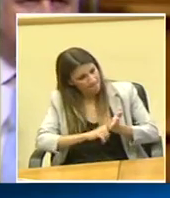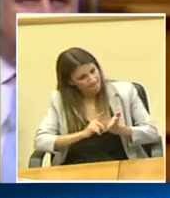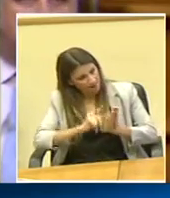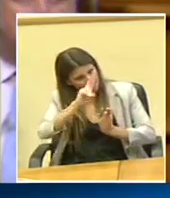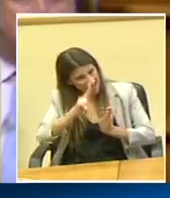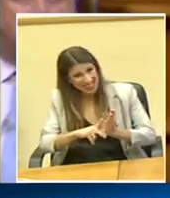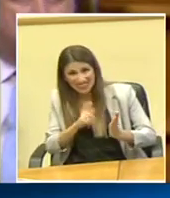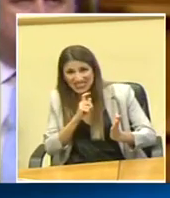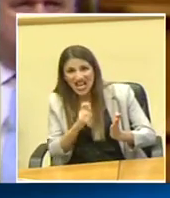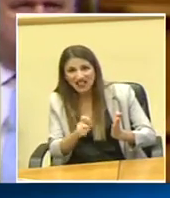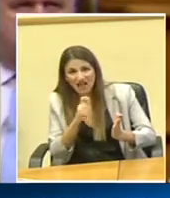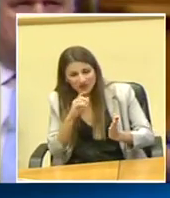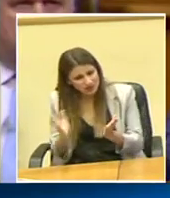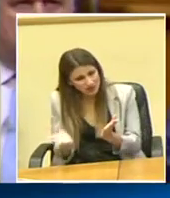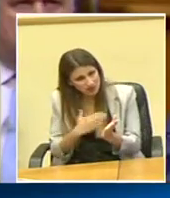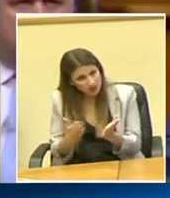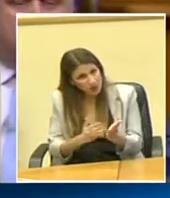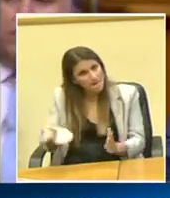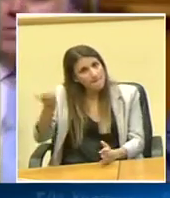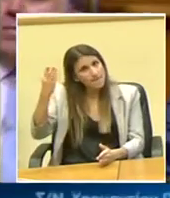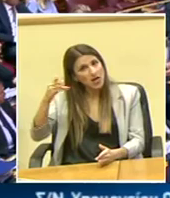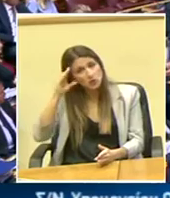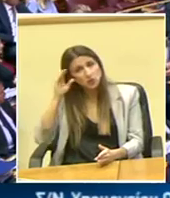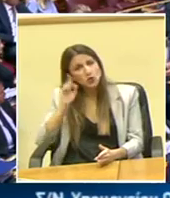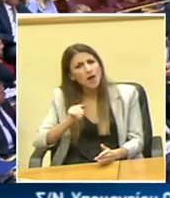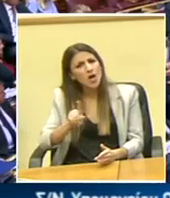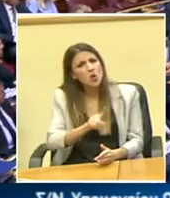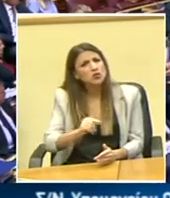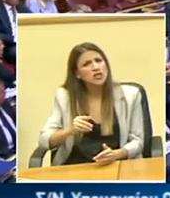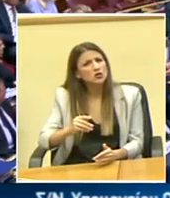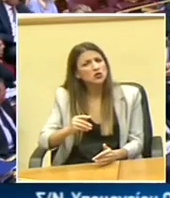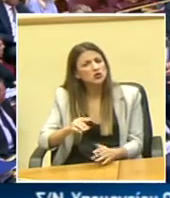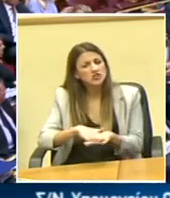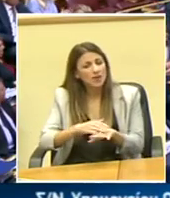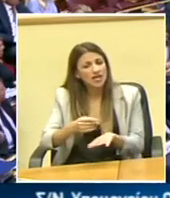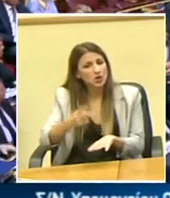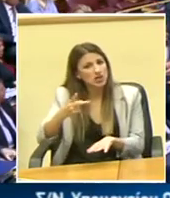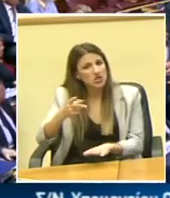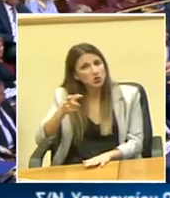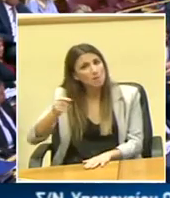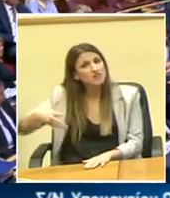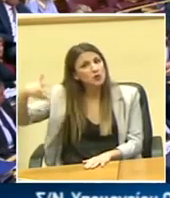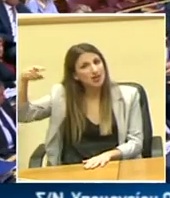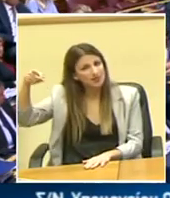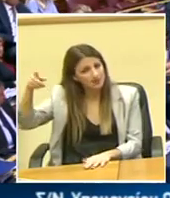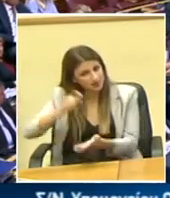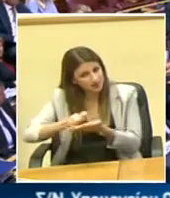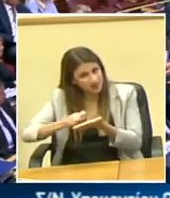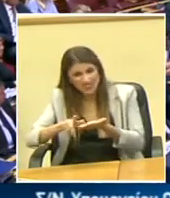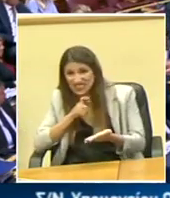συνεντεύξεις του αείμνηστου Κωνσταντίνου Μητσοτάκη, ανατρέξτε να τα διαβάσετε και να τα διαπιστώσετε, όταν